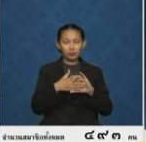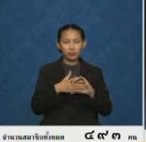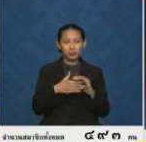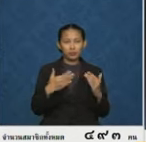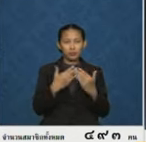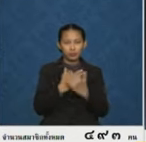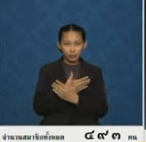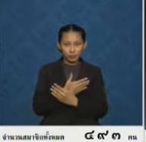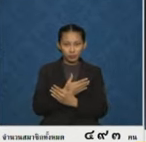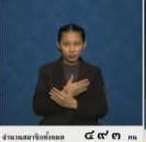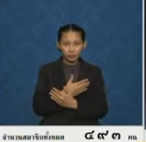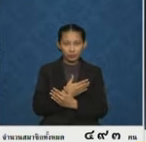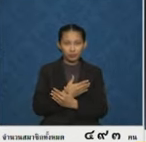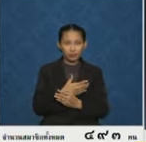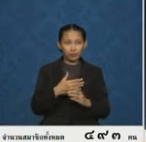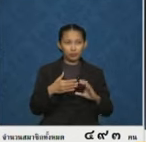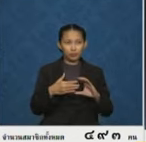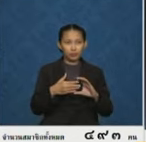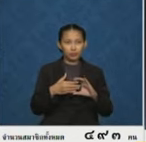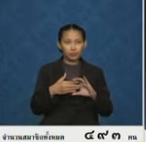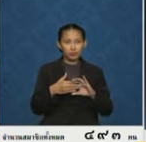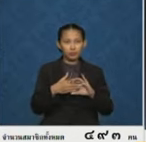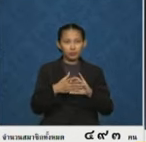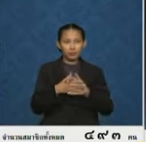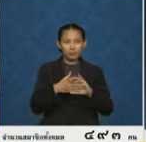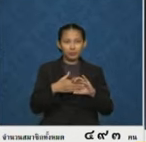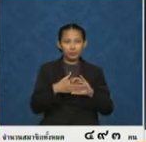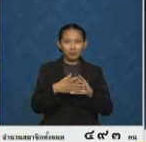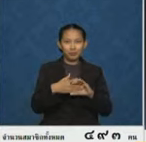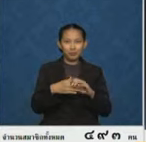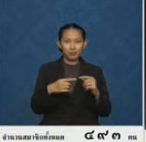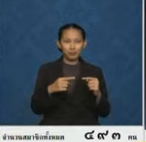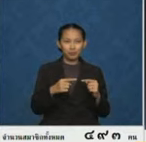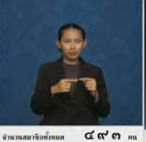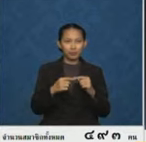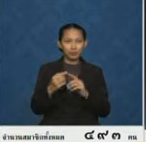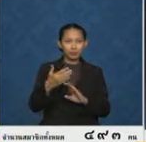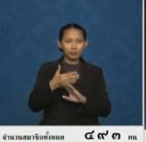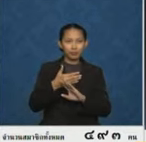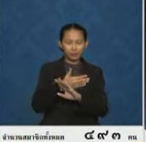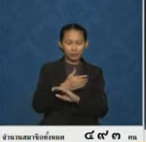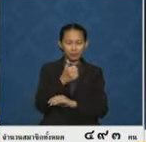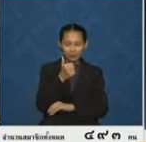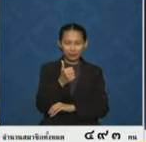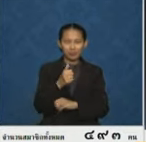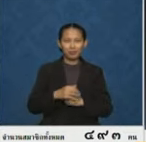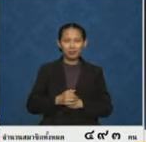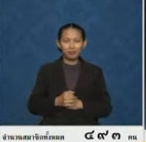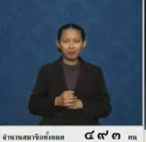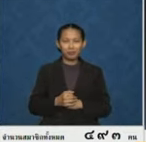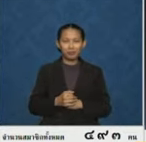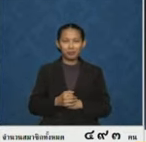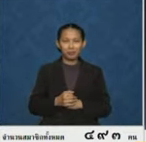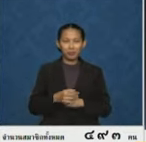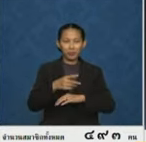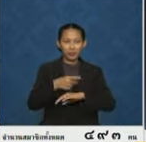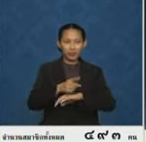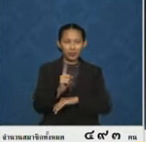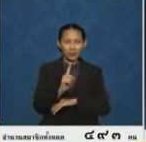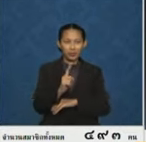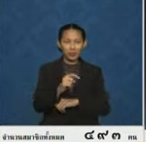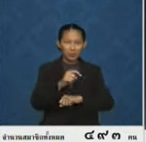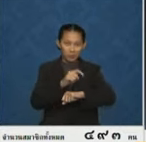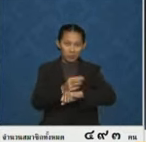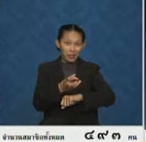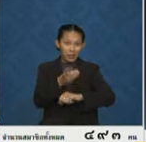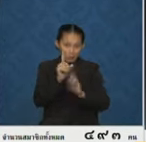ครับฝ่ายโสดครับโอเคได้ครับเอ่อก่อนหน้านี้โอเคได้ครับอันนี้ครับได้ครับท่านประธานเดี๋ยวอาจจะต่อเวลาให้ผม